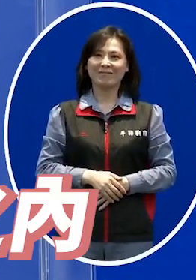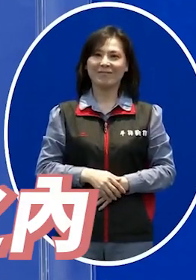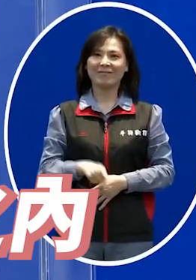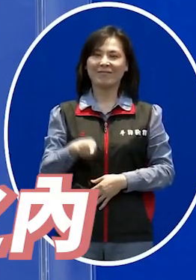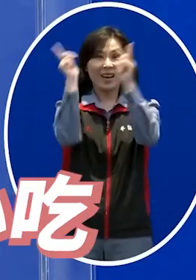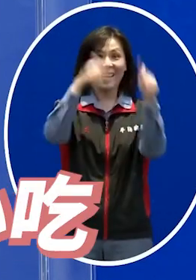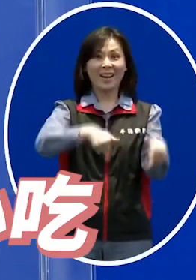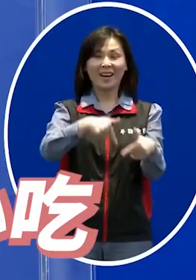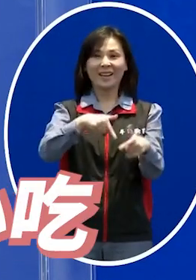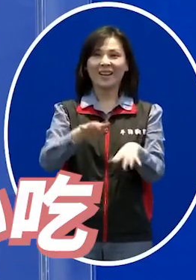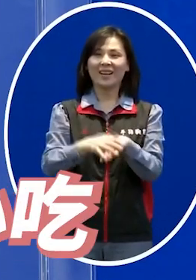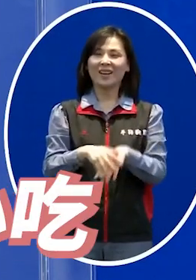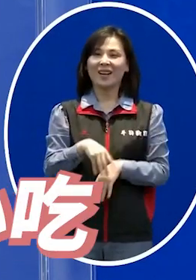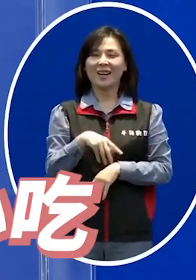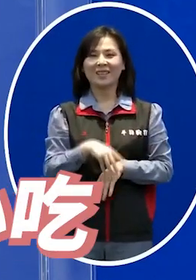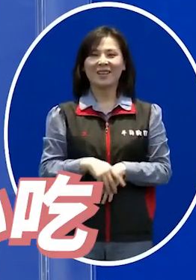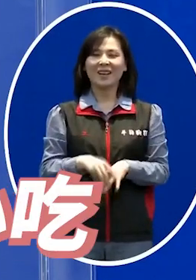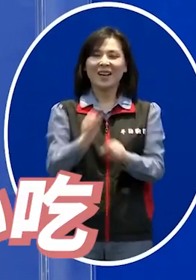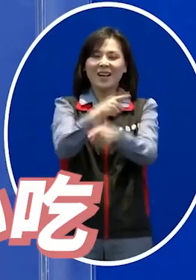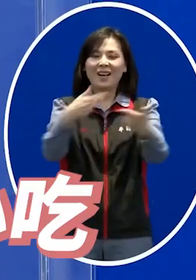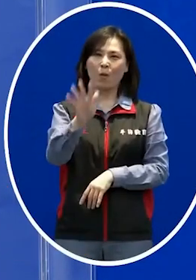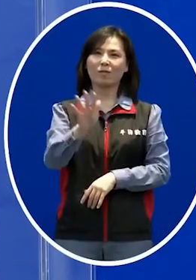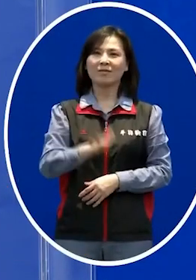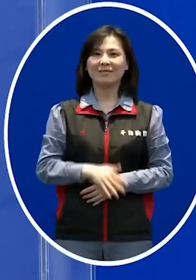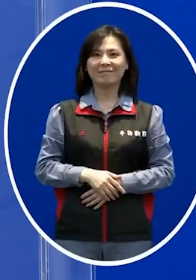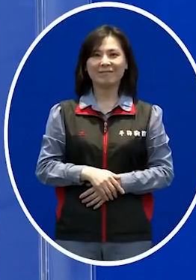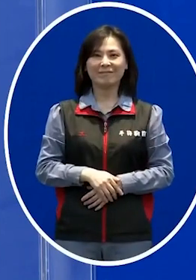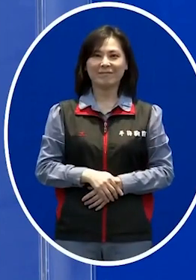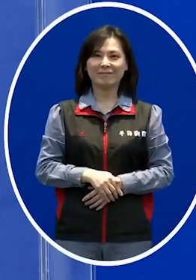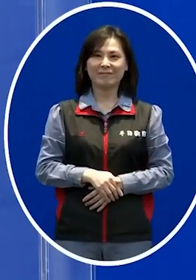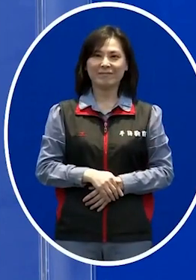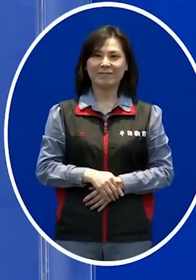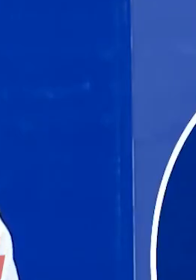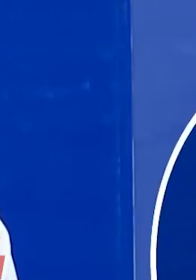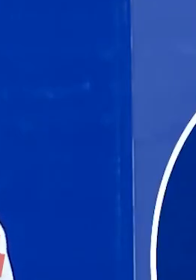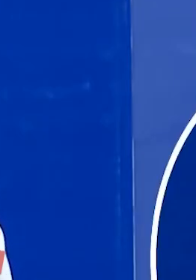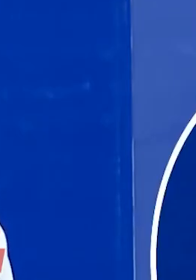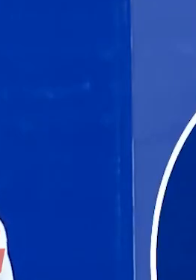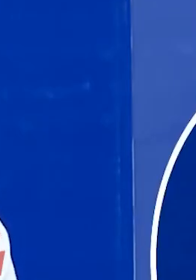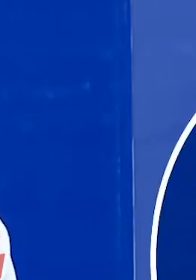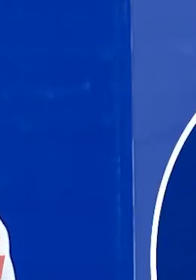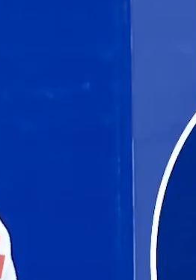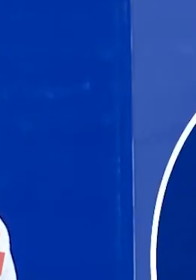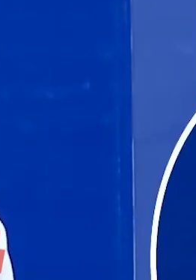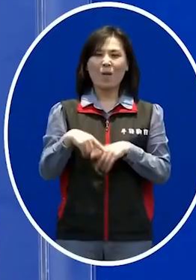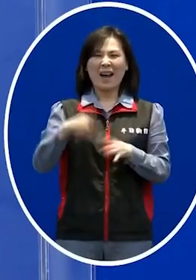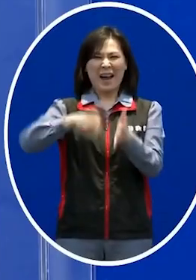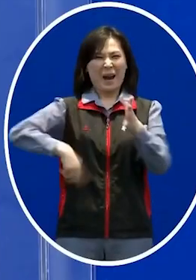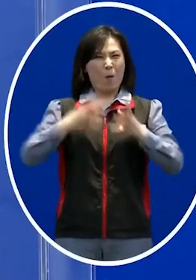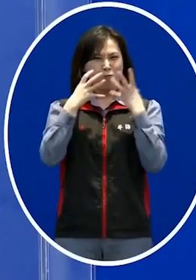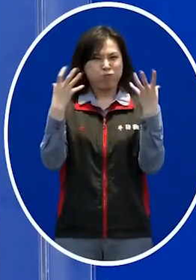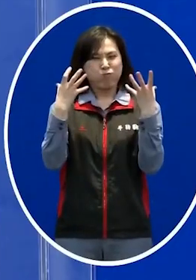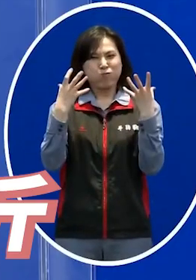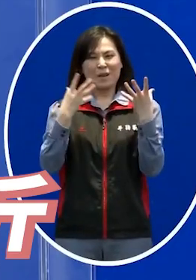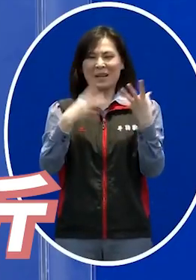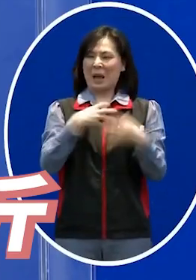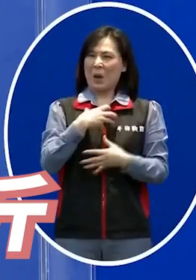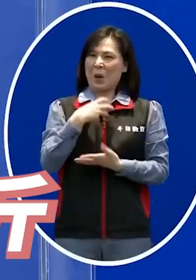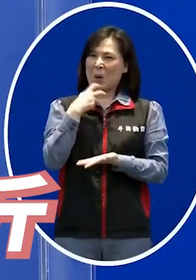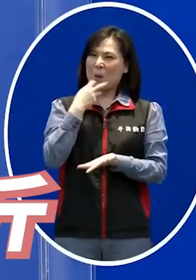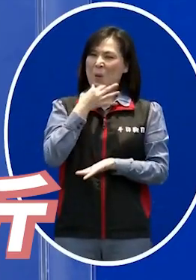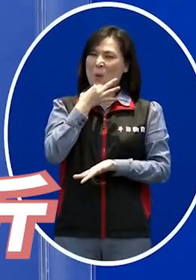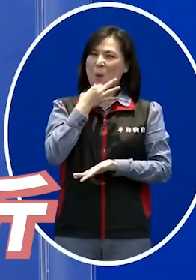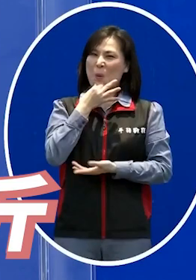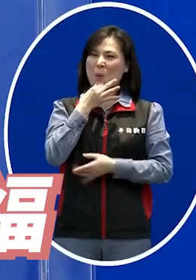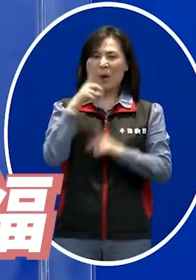一天之内吃遍了这个台南的小吃，对我这种易胖的身材，恐怕这个回去又要重